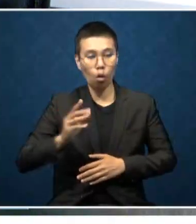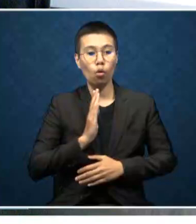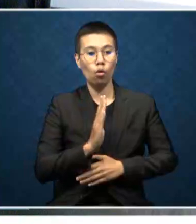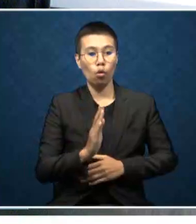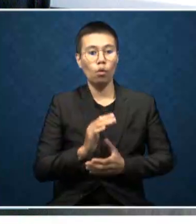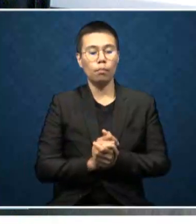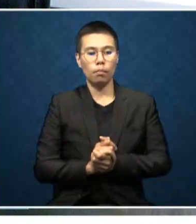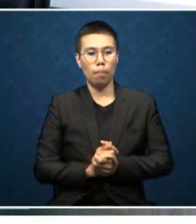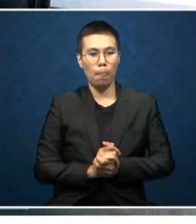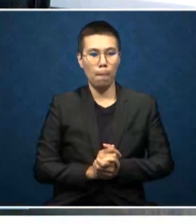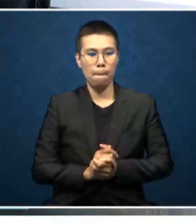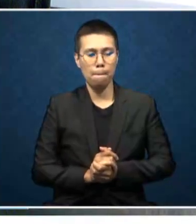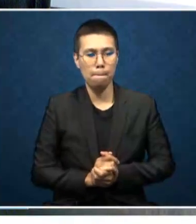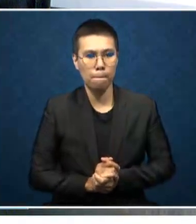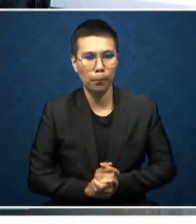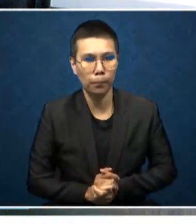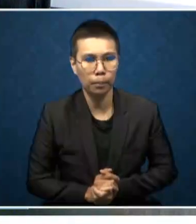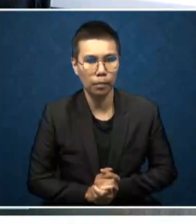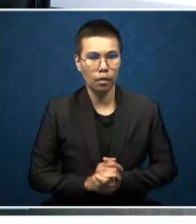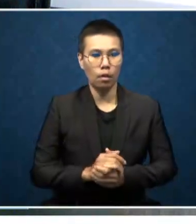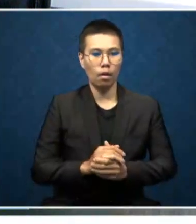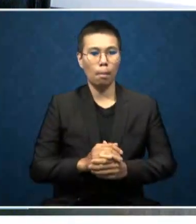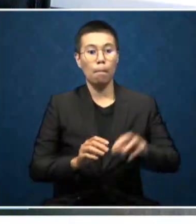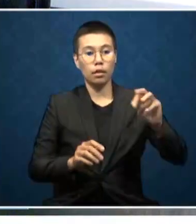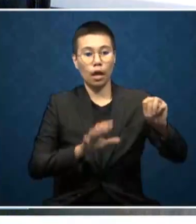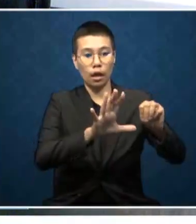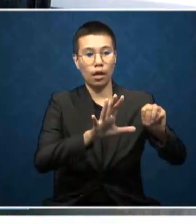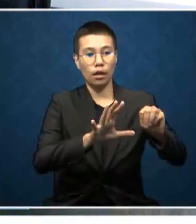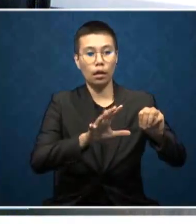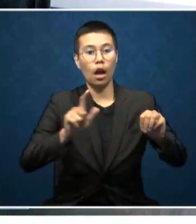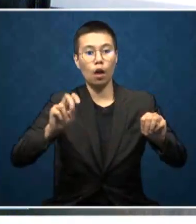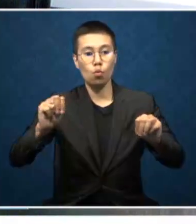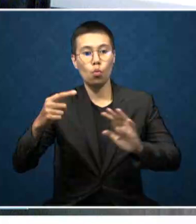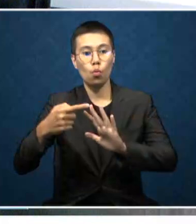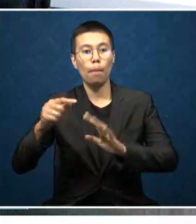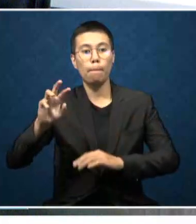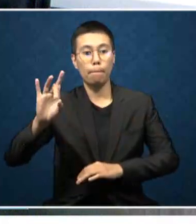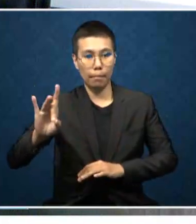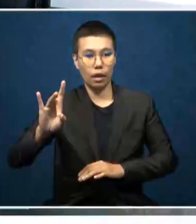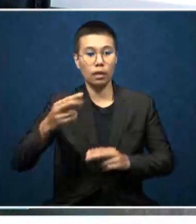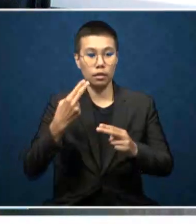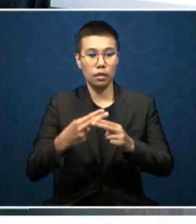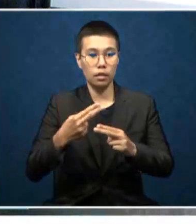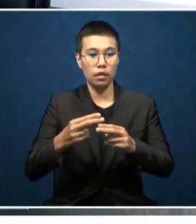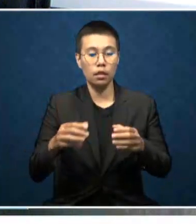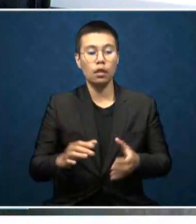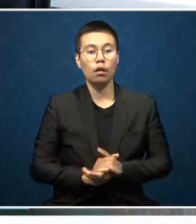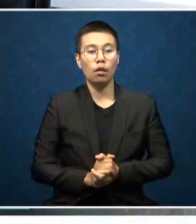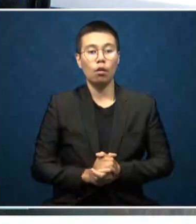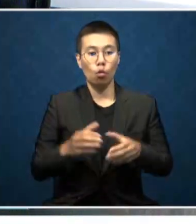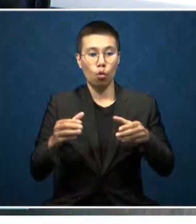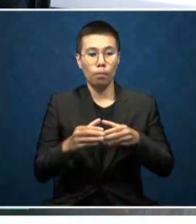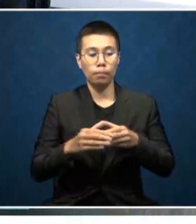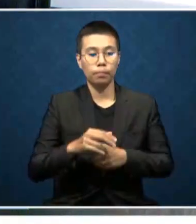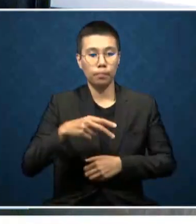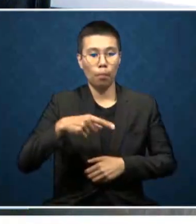ดังกล่าวนั้นในมาตรา 5อนุ 8ได้กำหนดชื่อหน่วยงานคือคณะกรรมการป้องกันและ